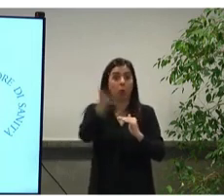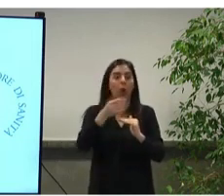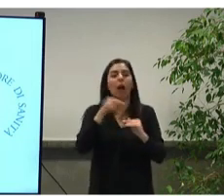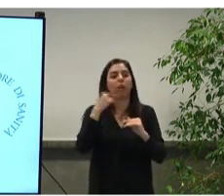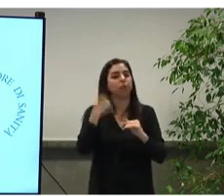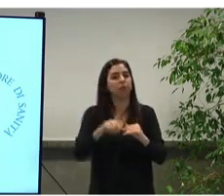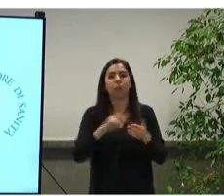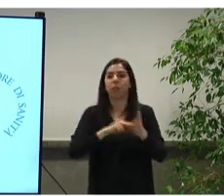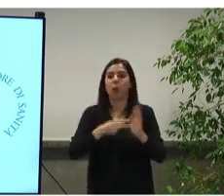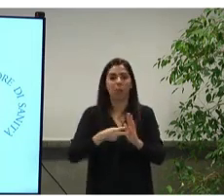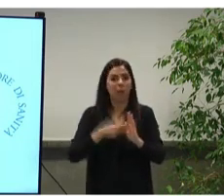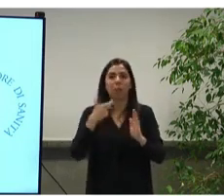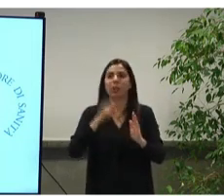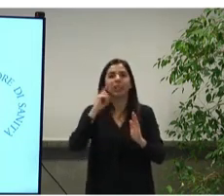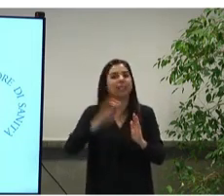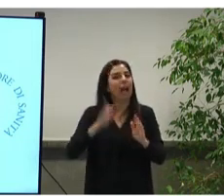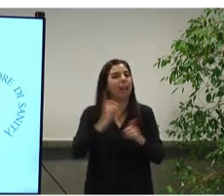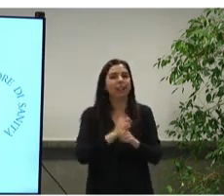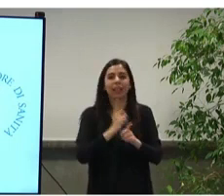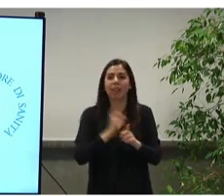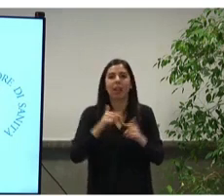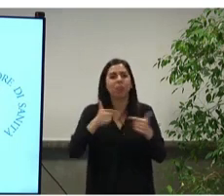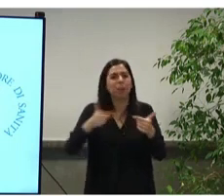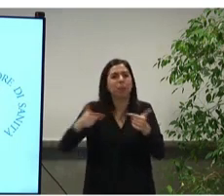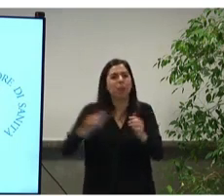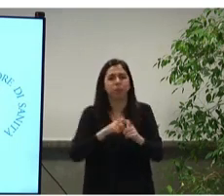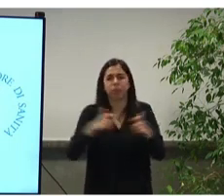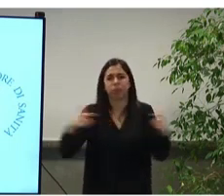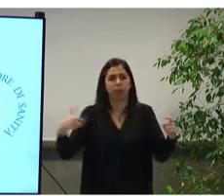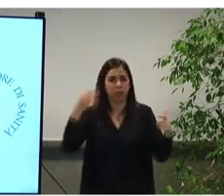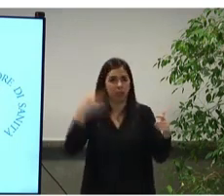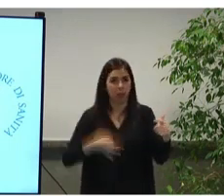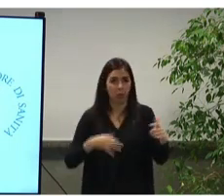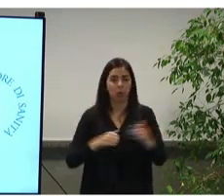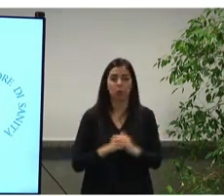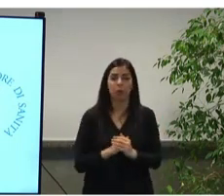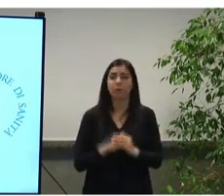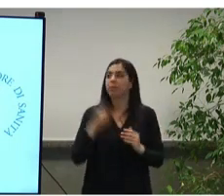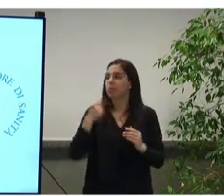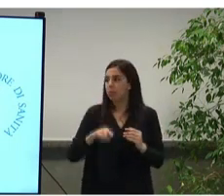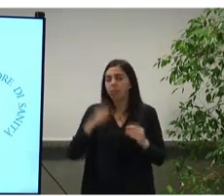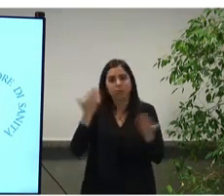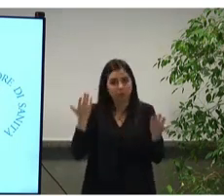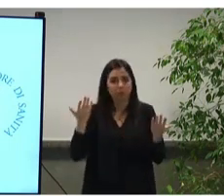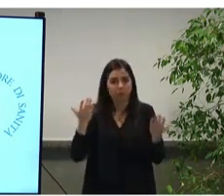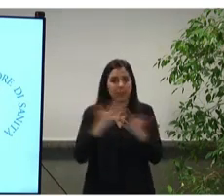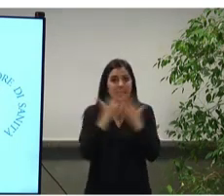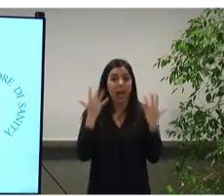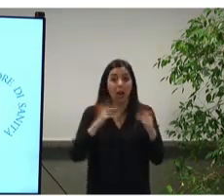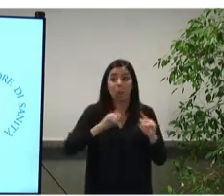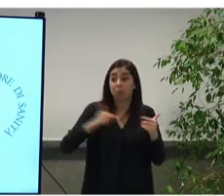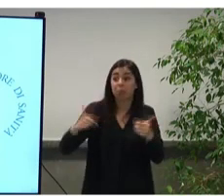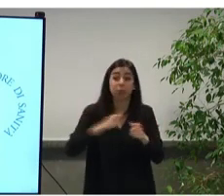c'è alternativa a una crescita esponenziale del numero dei casi. E anche qua tanto più veloce e